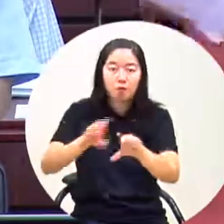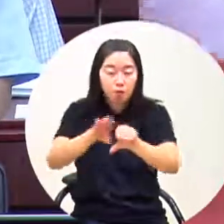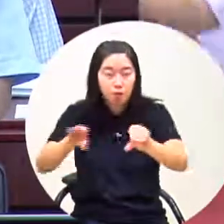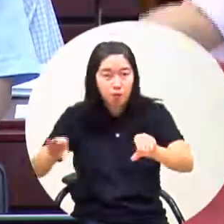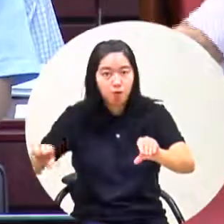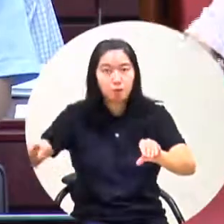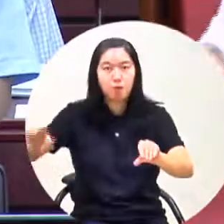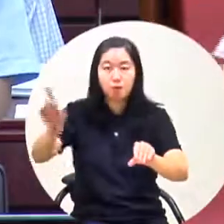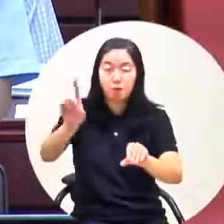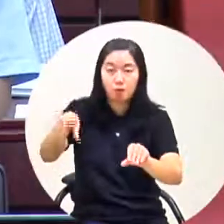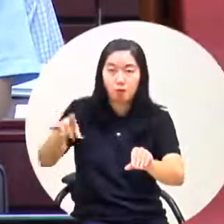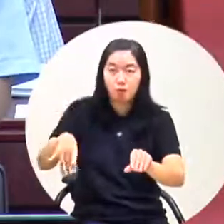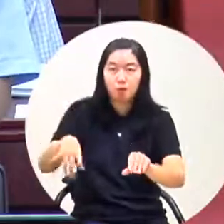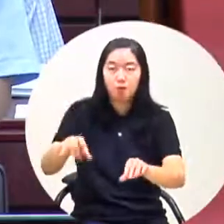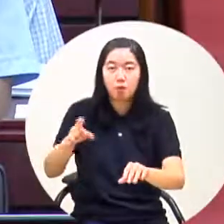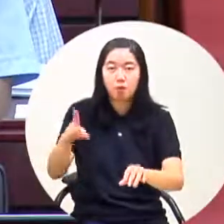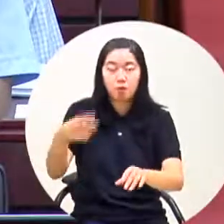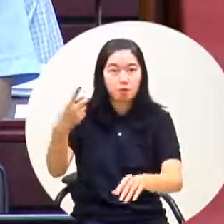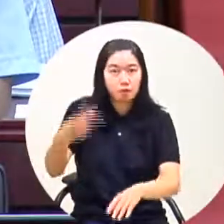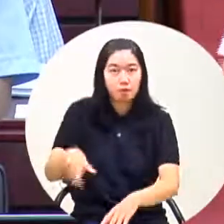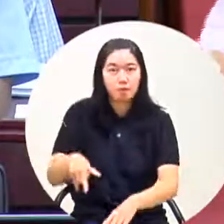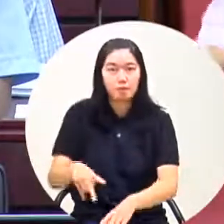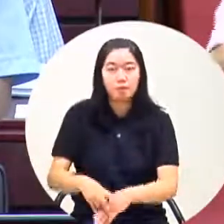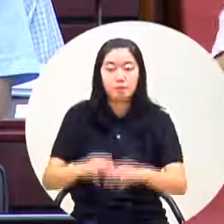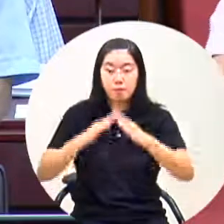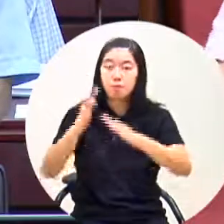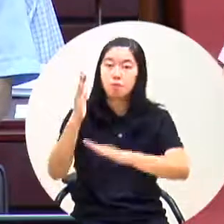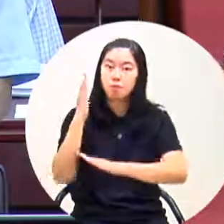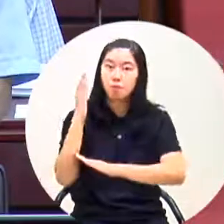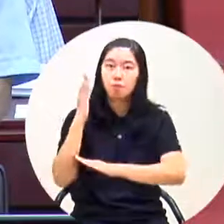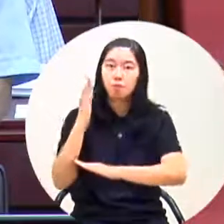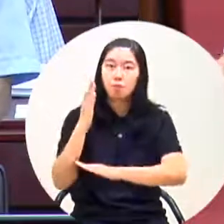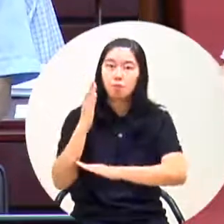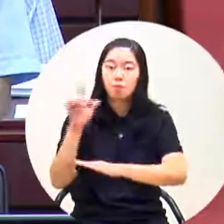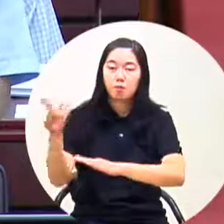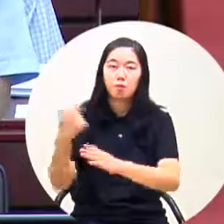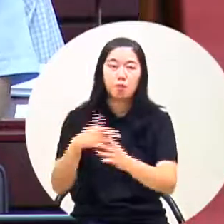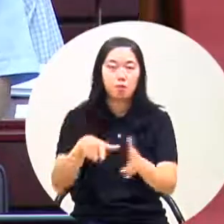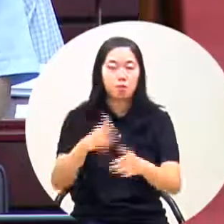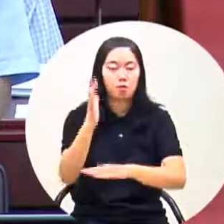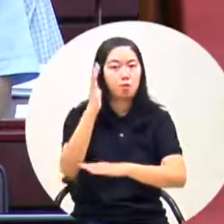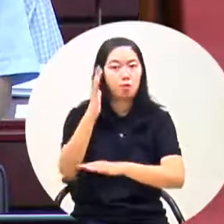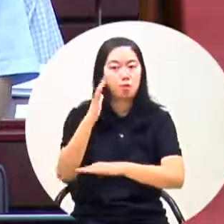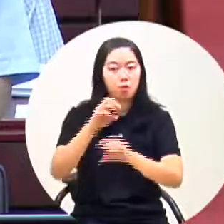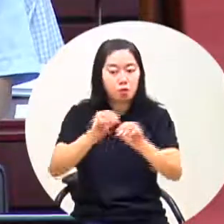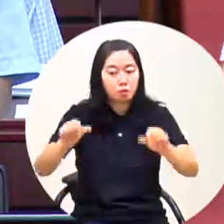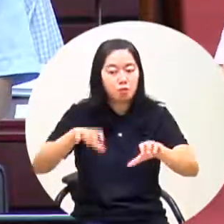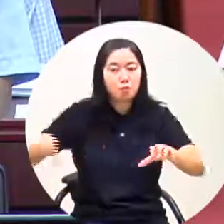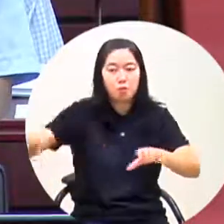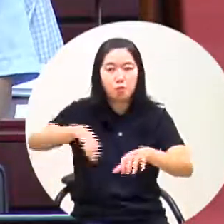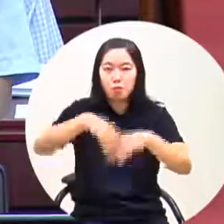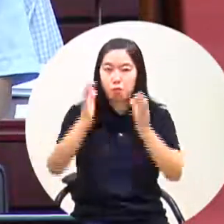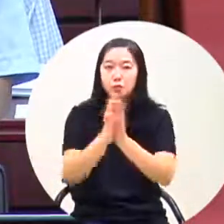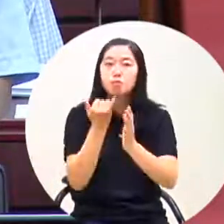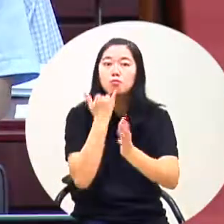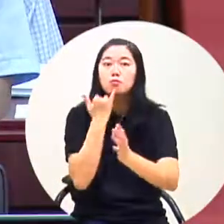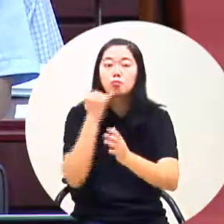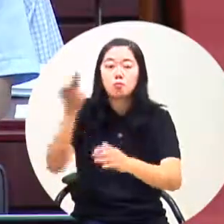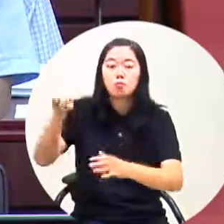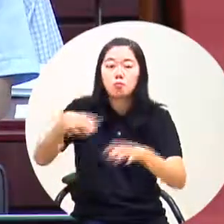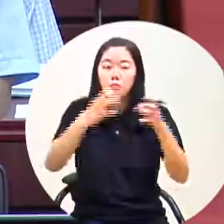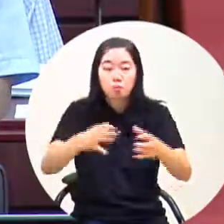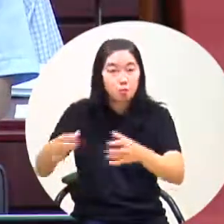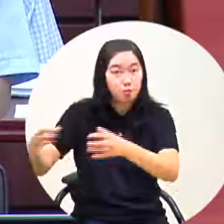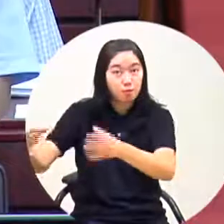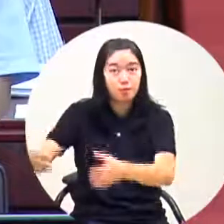哪一个地方，甚至啊我们市政府啊，很多我们的公有地方都可以设啊。对，不一定要民间来处理